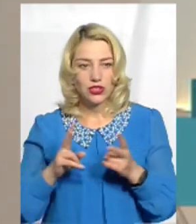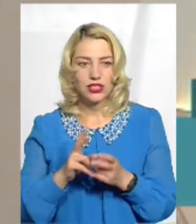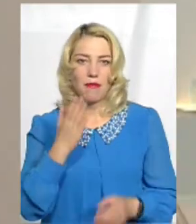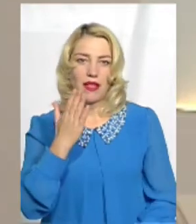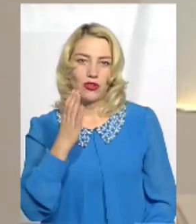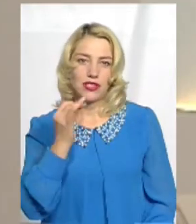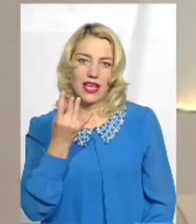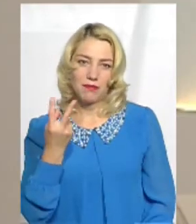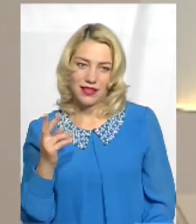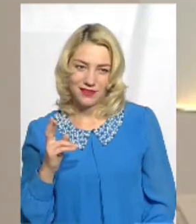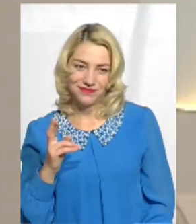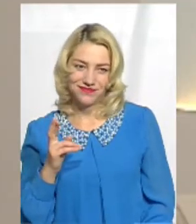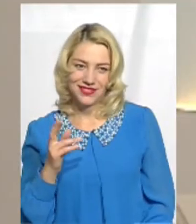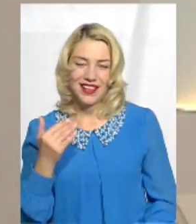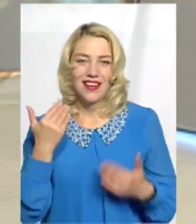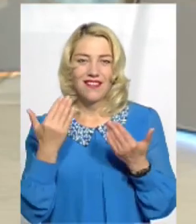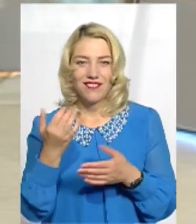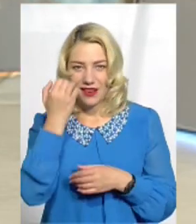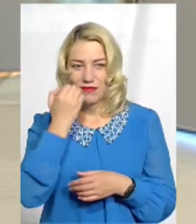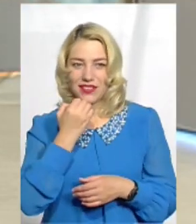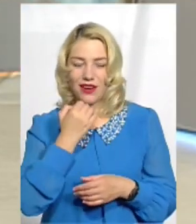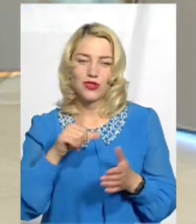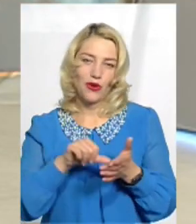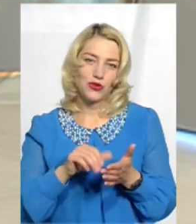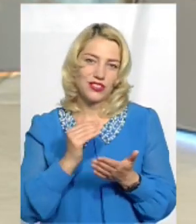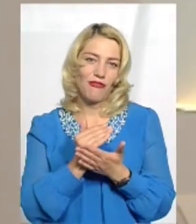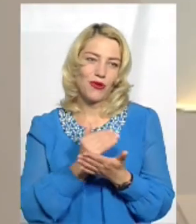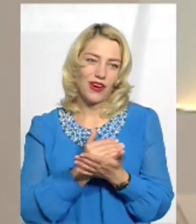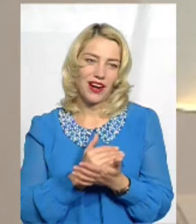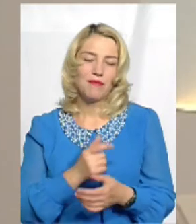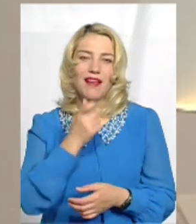5 серпня. Вам дякую за участь у програмі. Дякую.